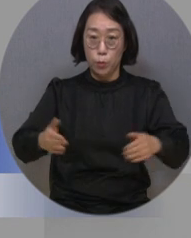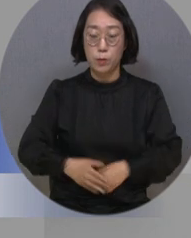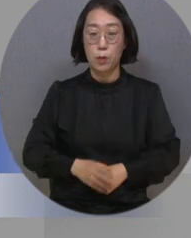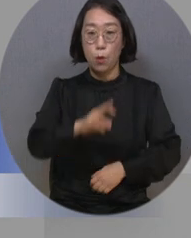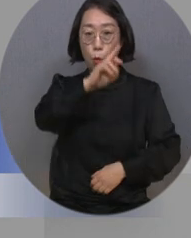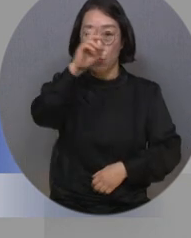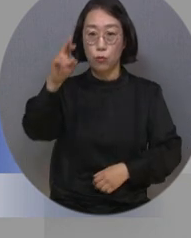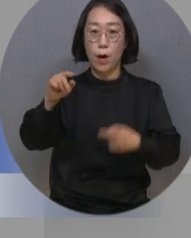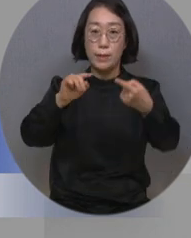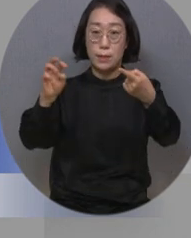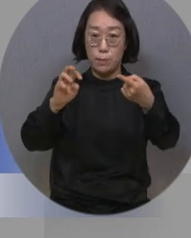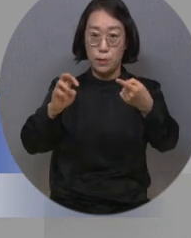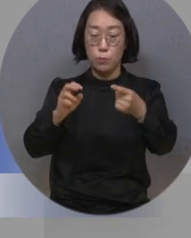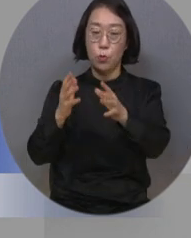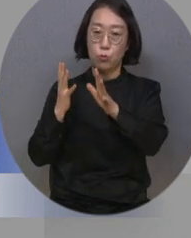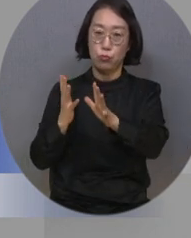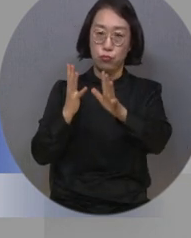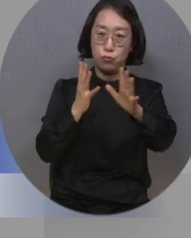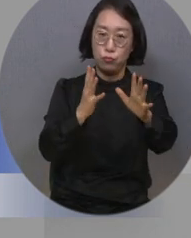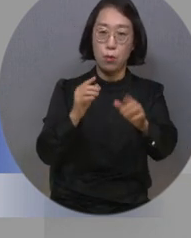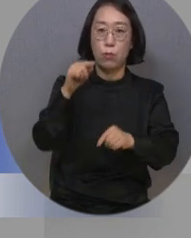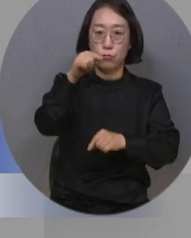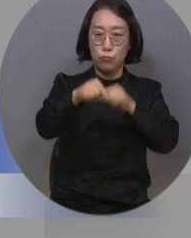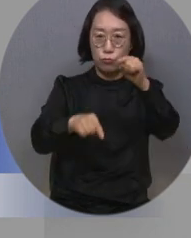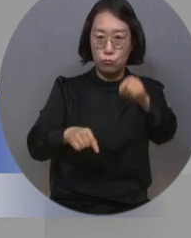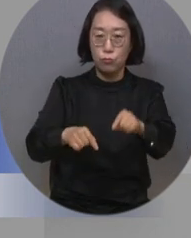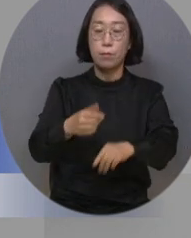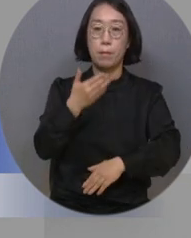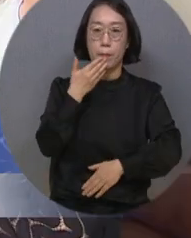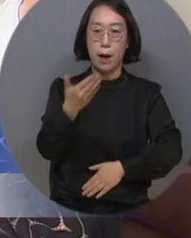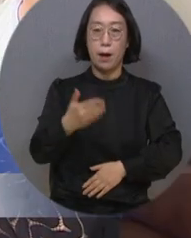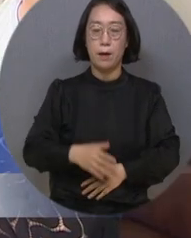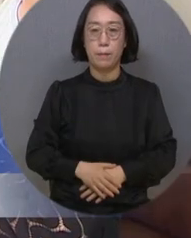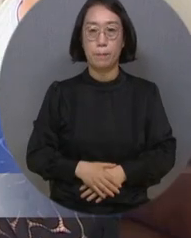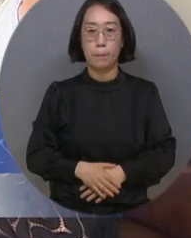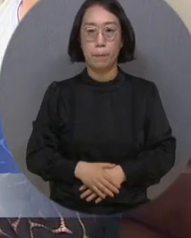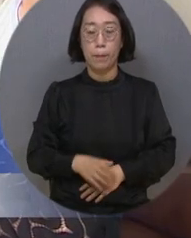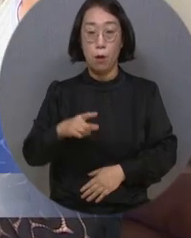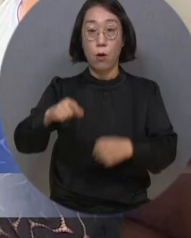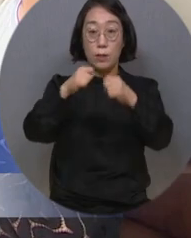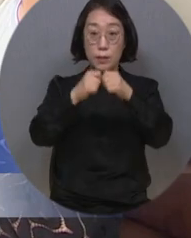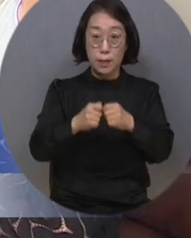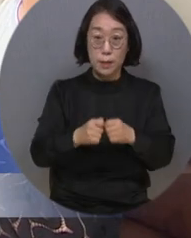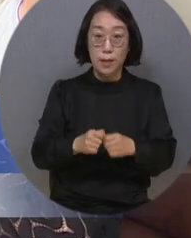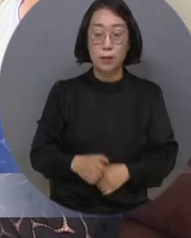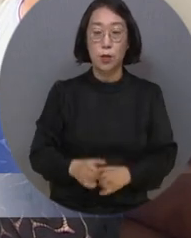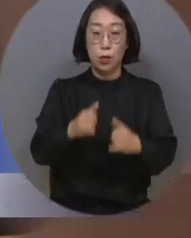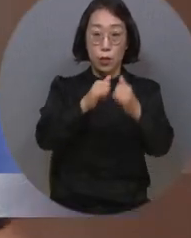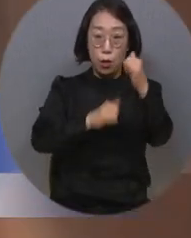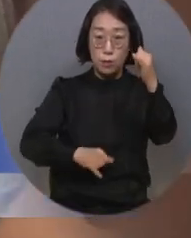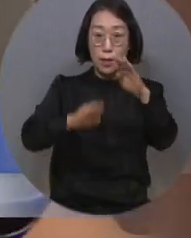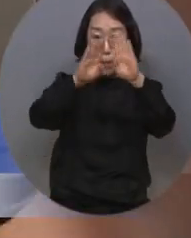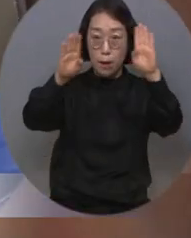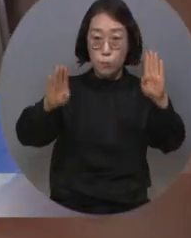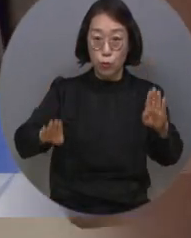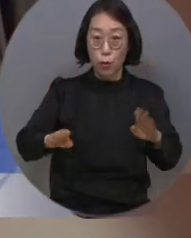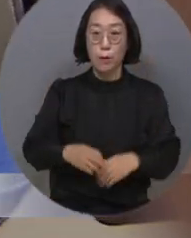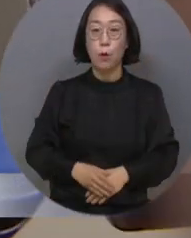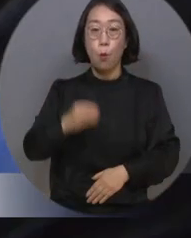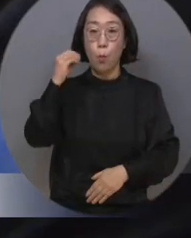오후 1시 반부터 선착순으로 자유 입장 가능합니다 더 자세한 내용은 서울역사박물관